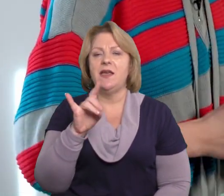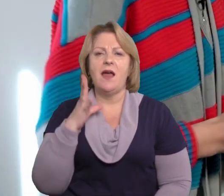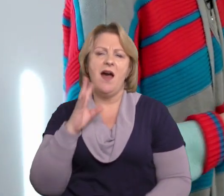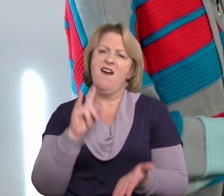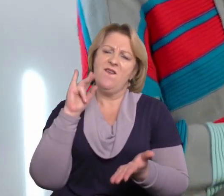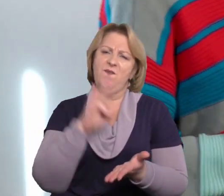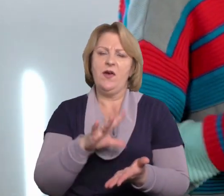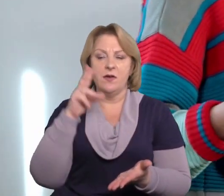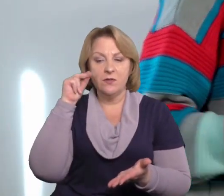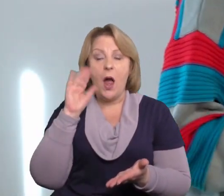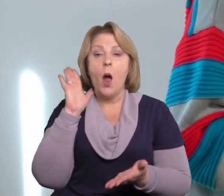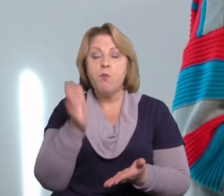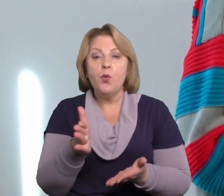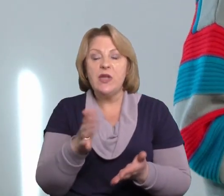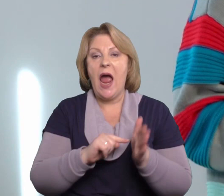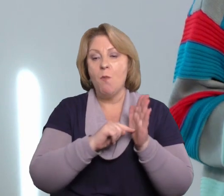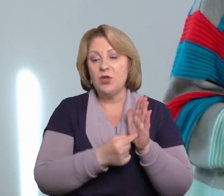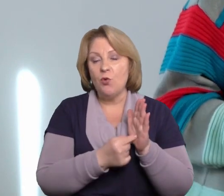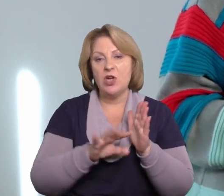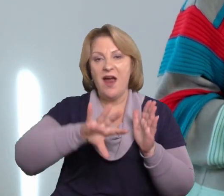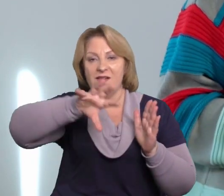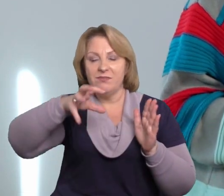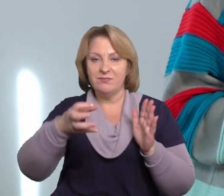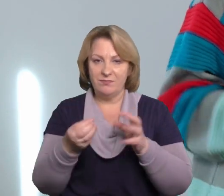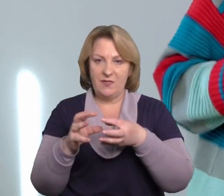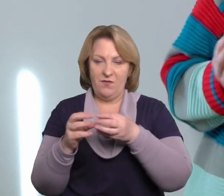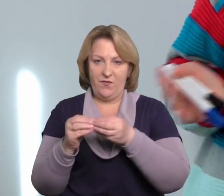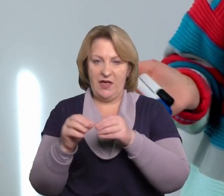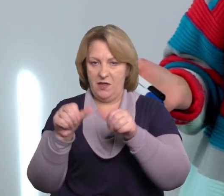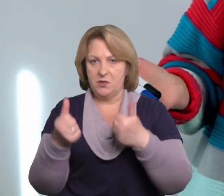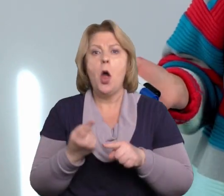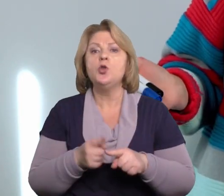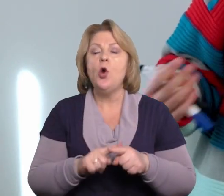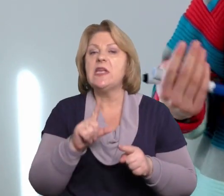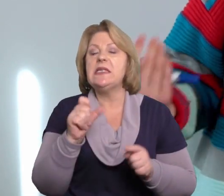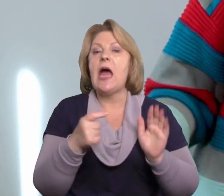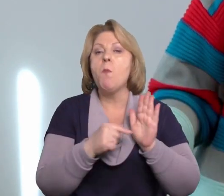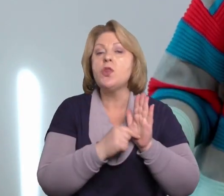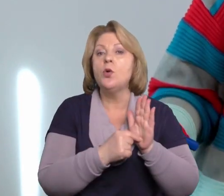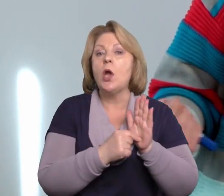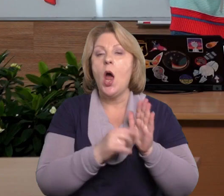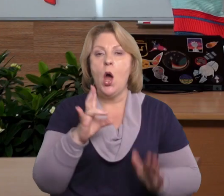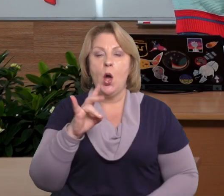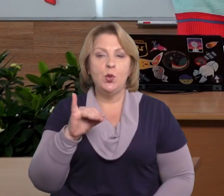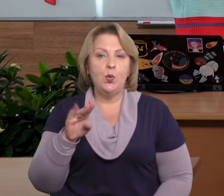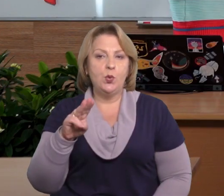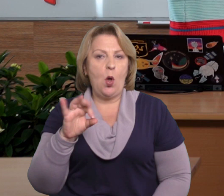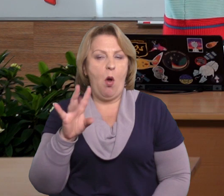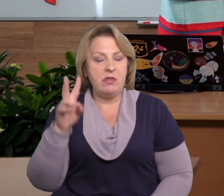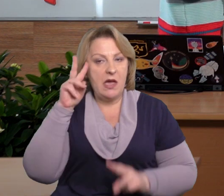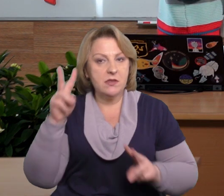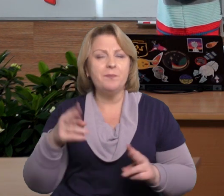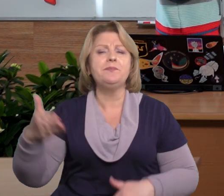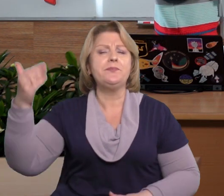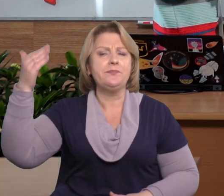який буде множитися відповідно на ось цей вираз. Що це за множник, Ньютон не знав.